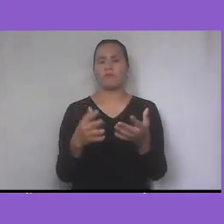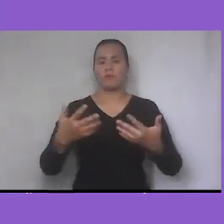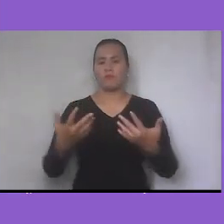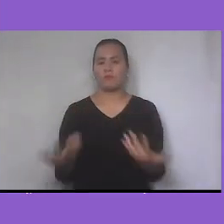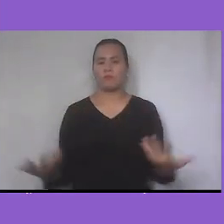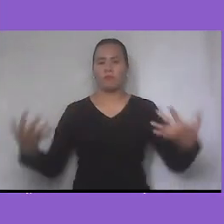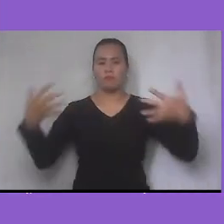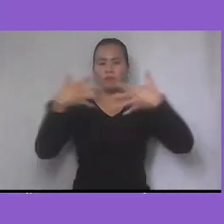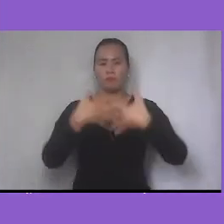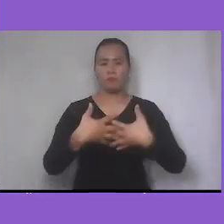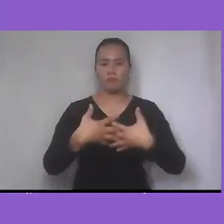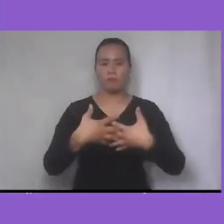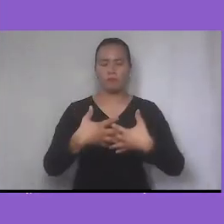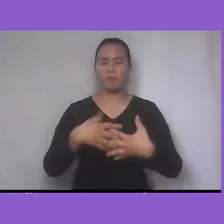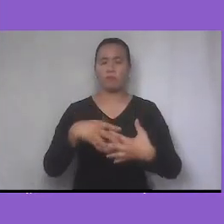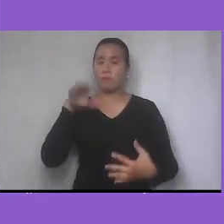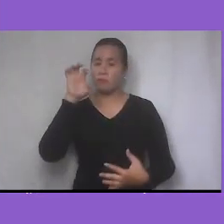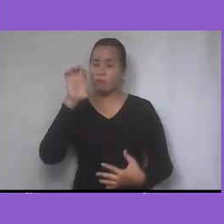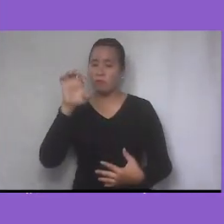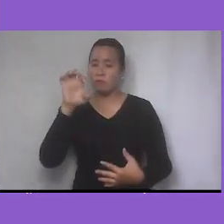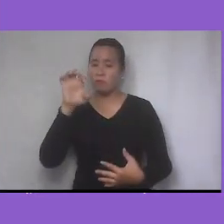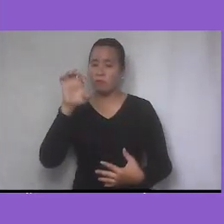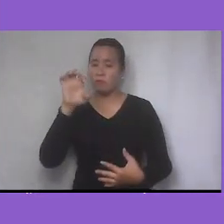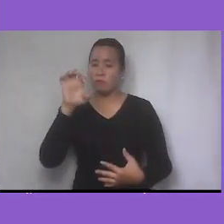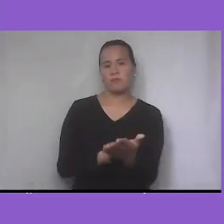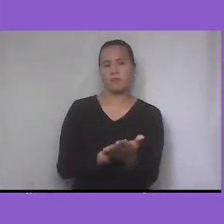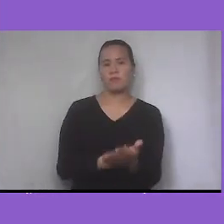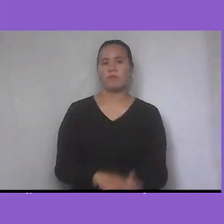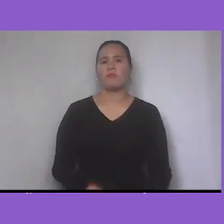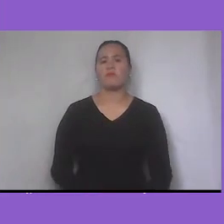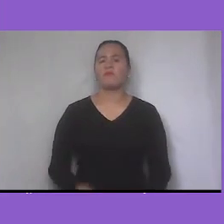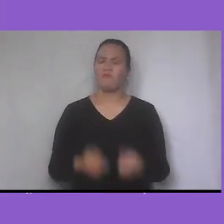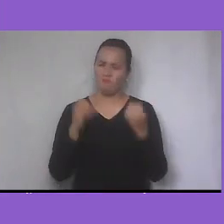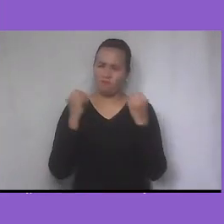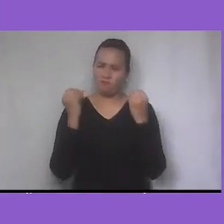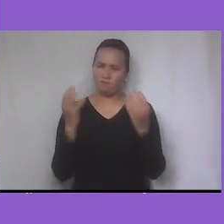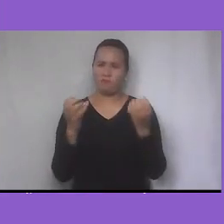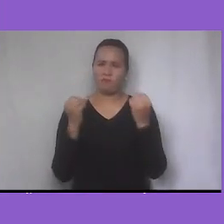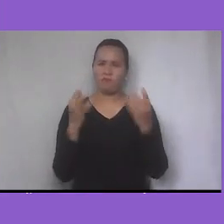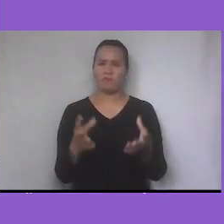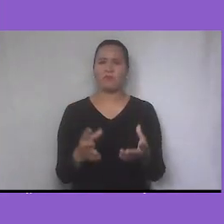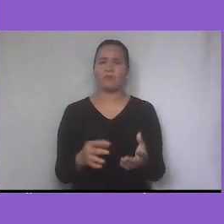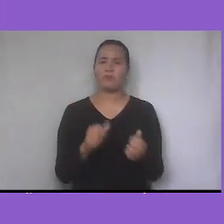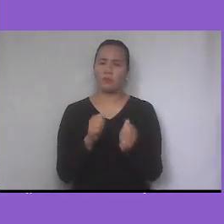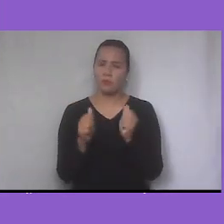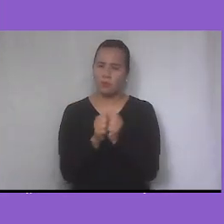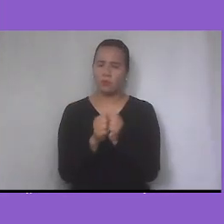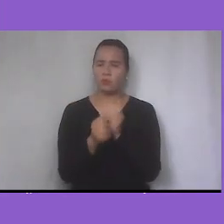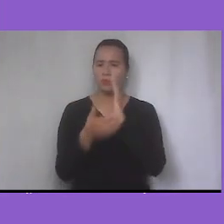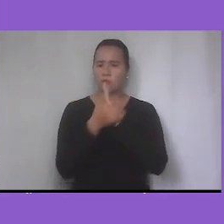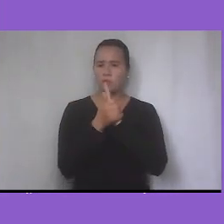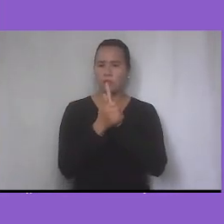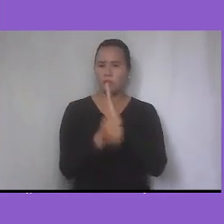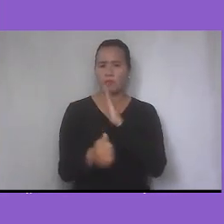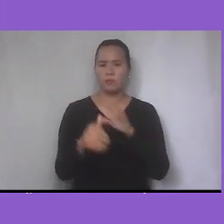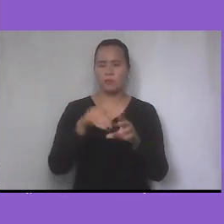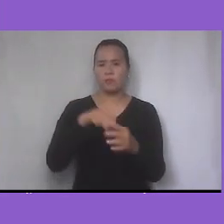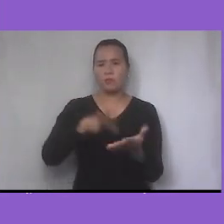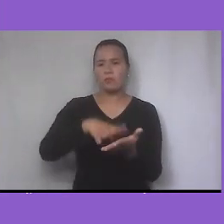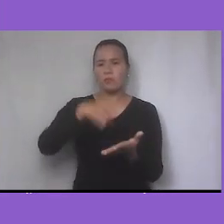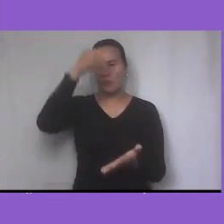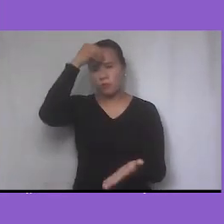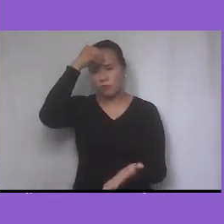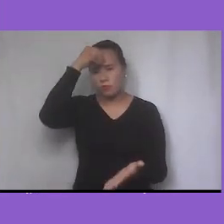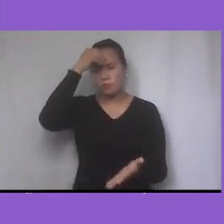video na gawa po namin kasama ang mga eksperto sa literacy. Kaya't panoorin na,